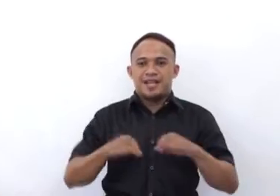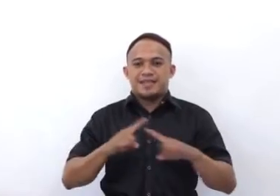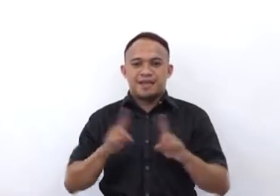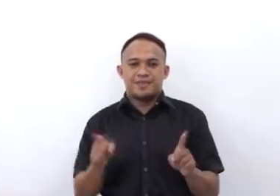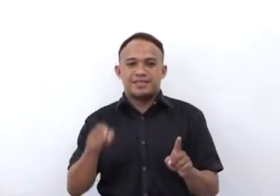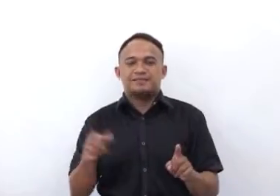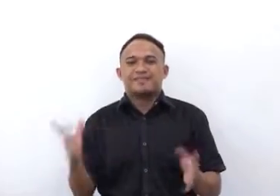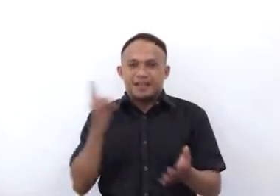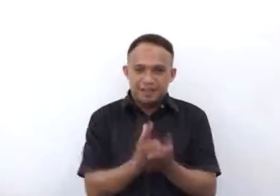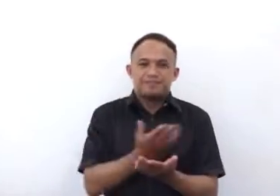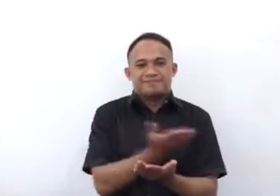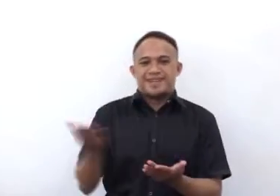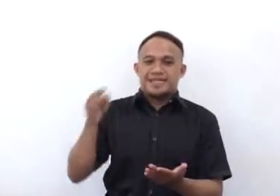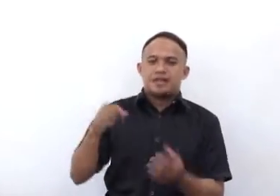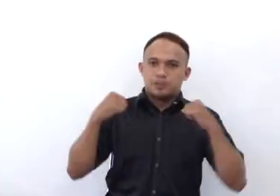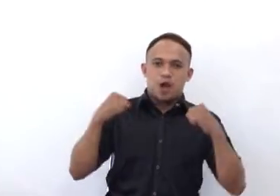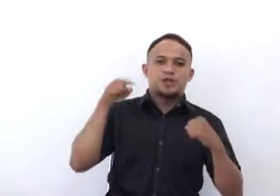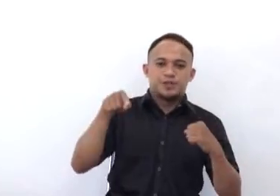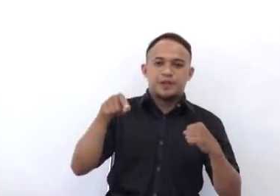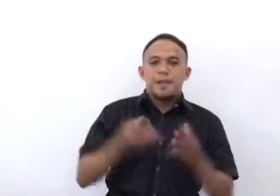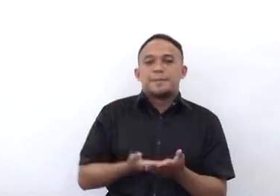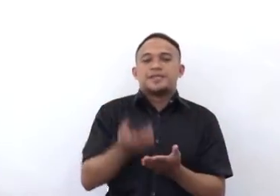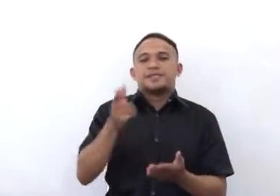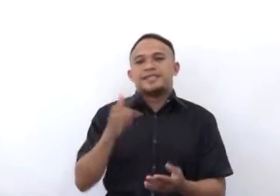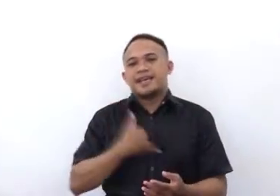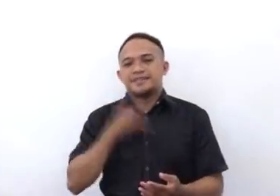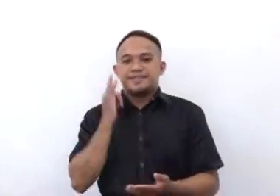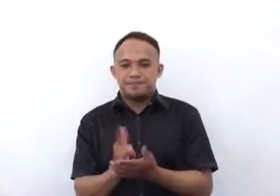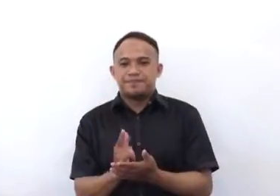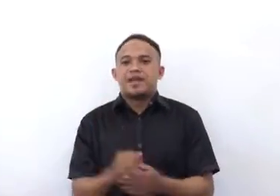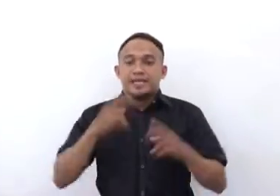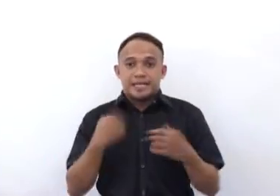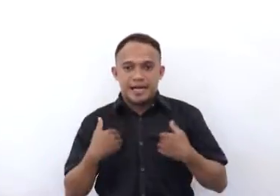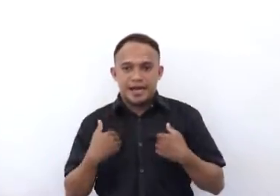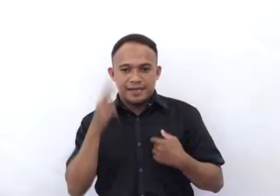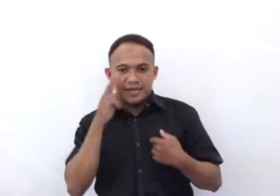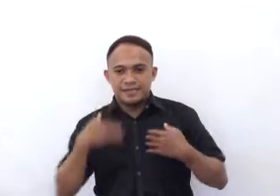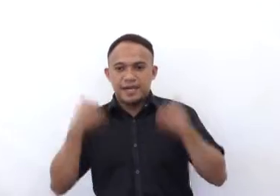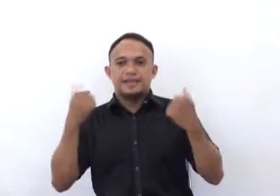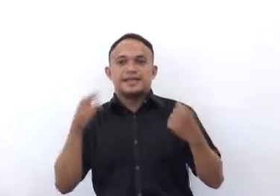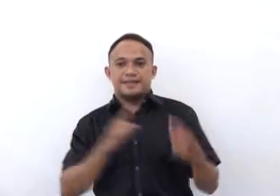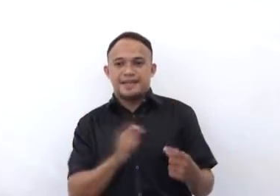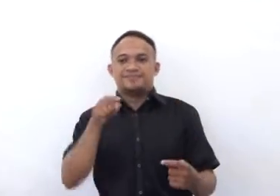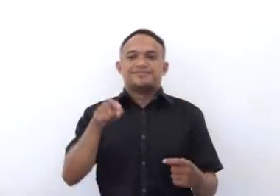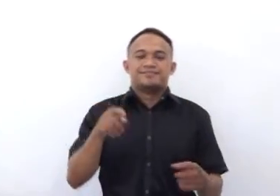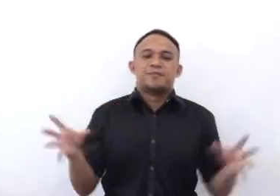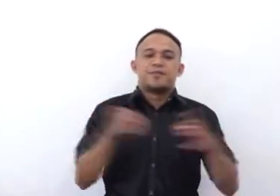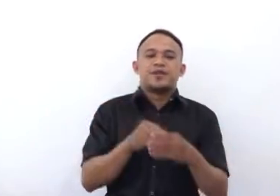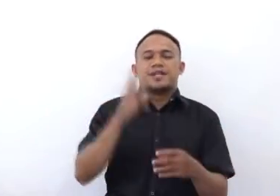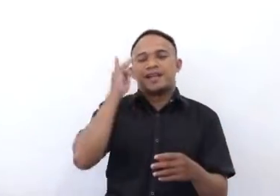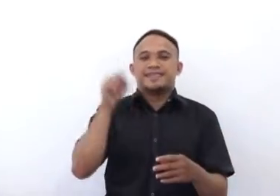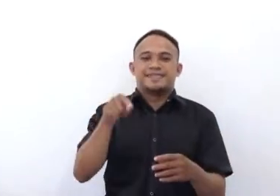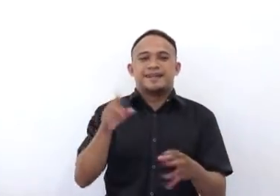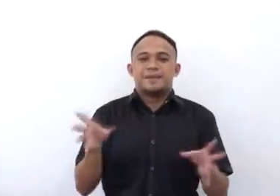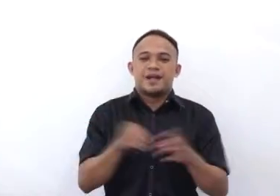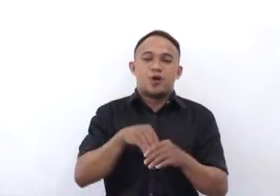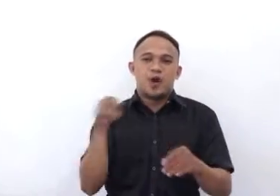mereka. Walaupun hanya kita mengirimkan 9 cabur untuk olahraga, tapi